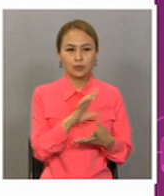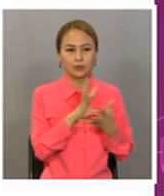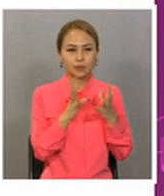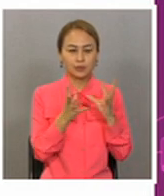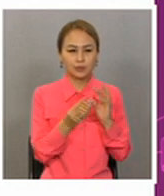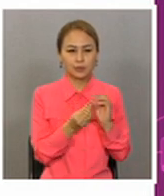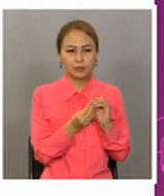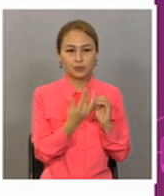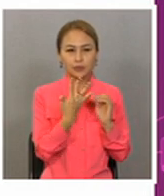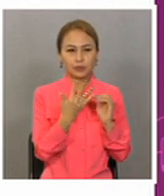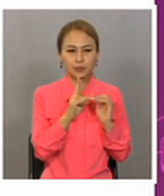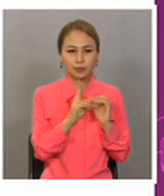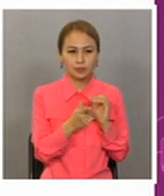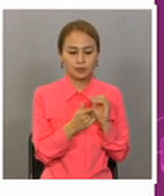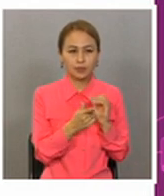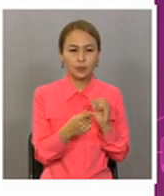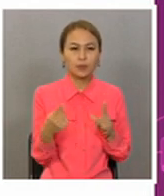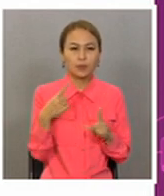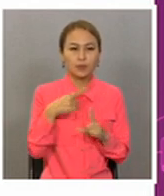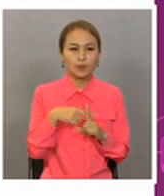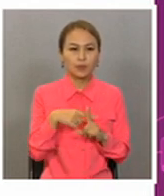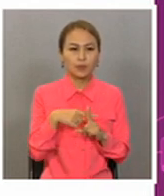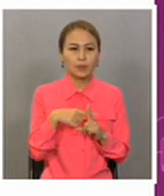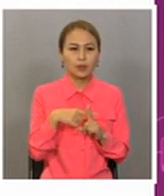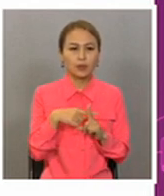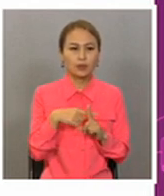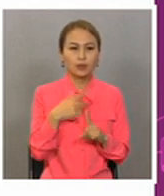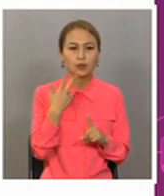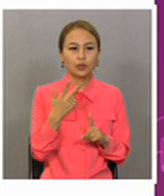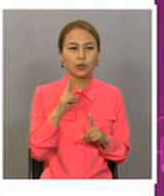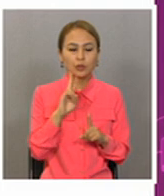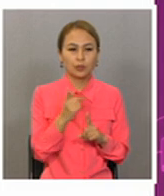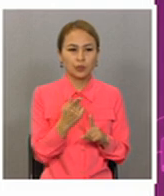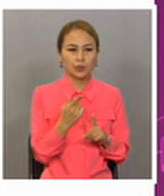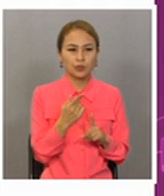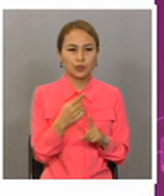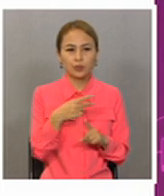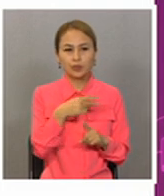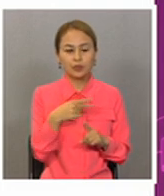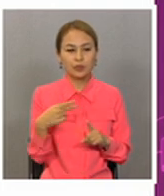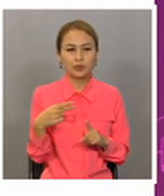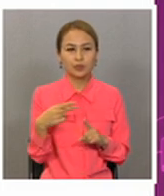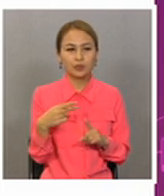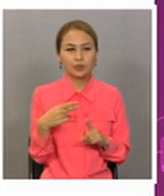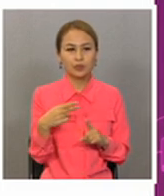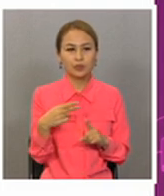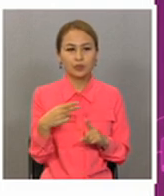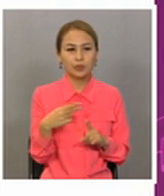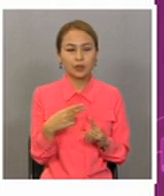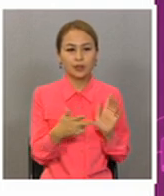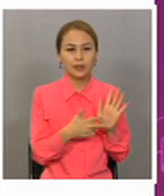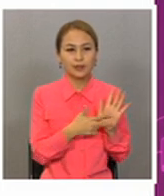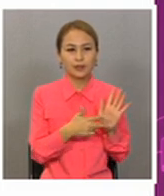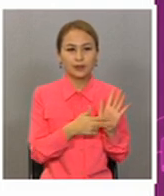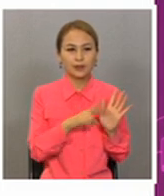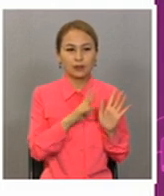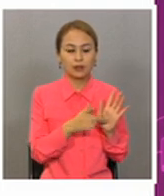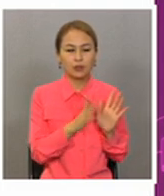Сонда 5 килограмм болады. 5 килограммға 3 килограммды қосамыз. 8 килограмм